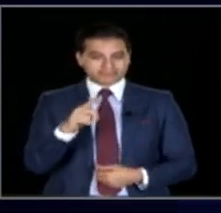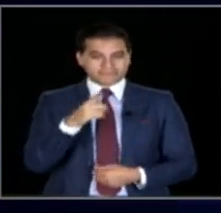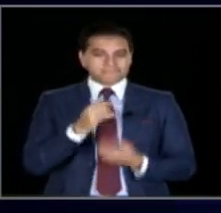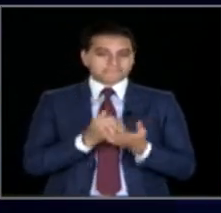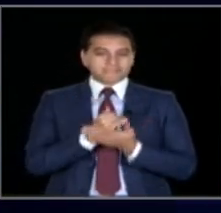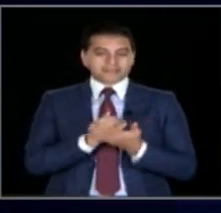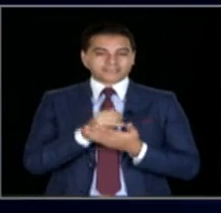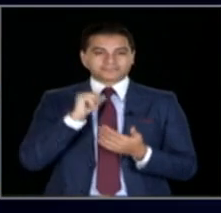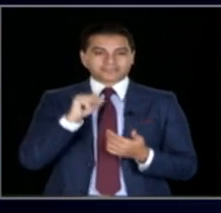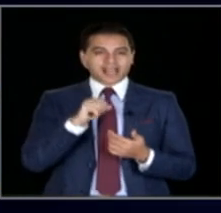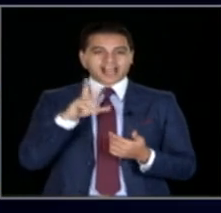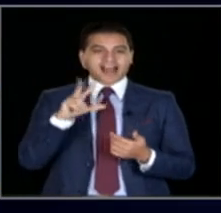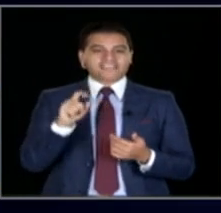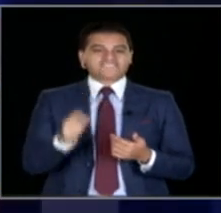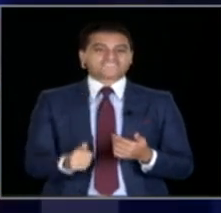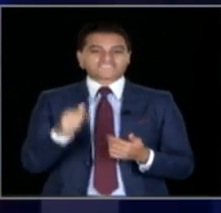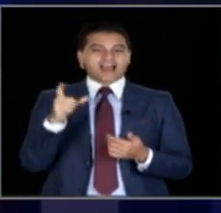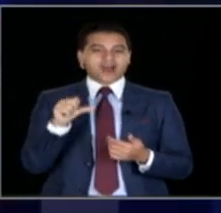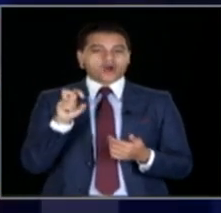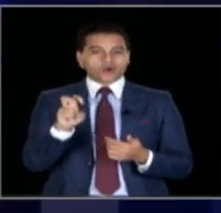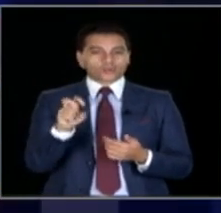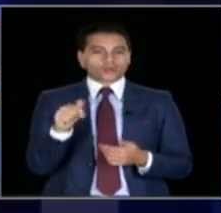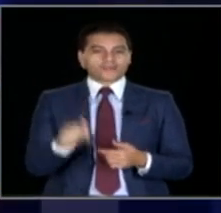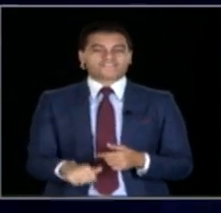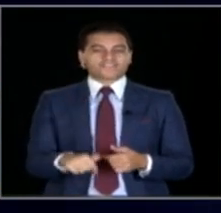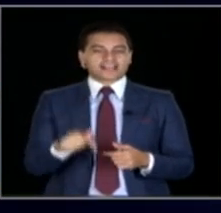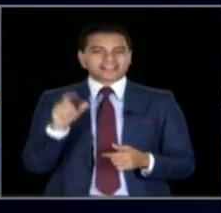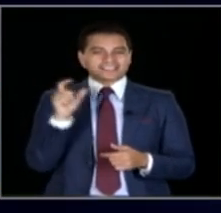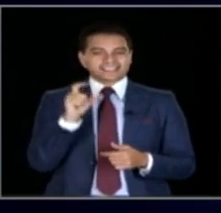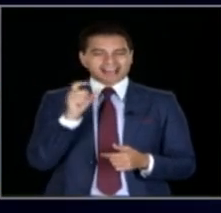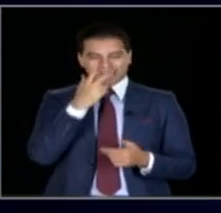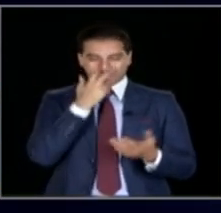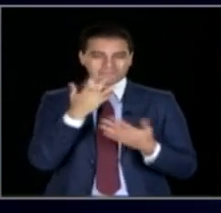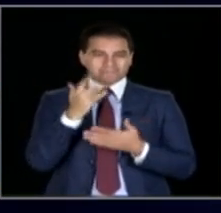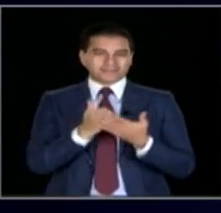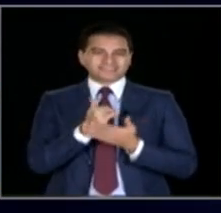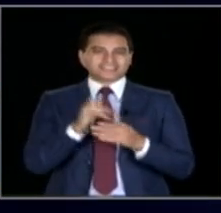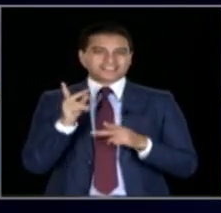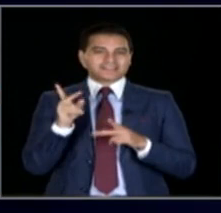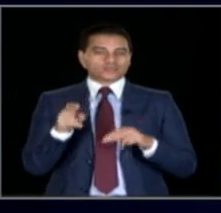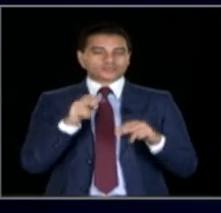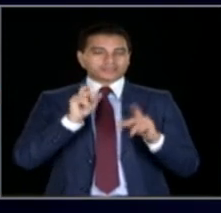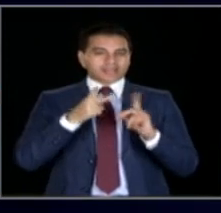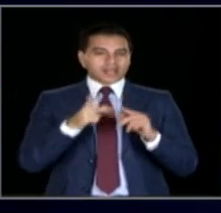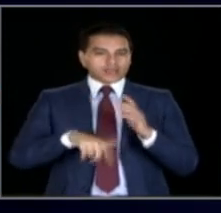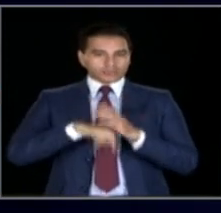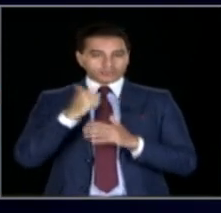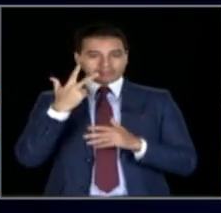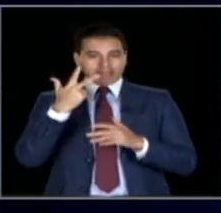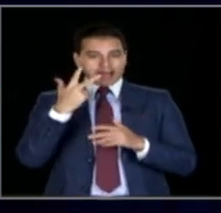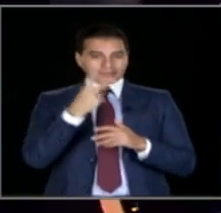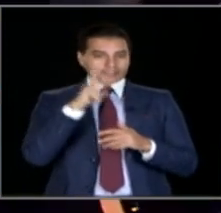مدرسة الفاروق الإسلامية في الموسم الثاني كسبت 3-2 في ضربات